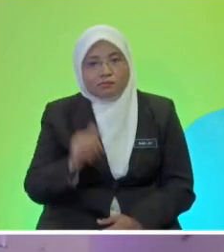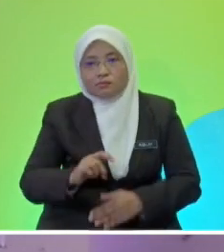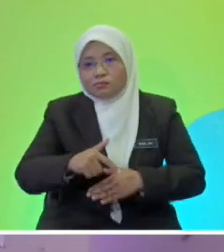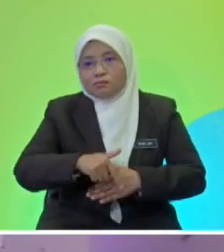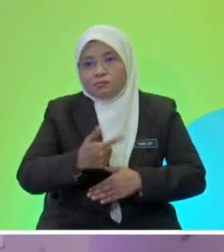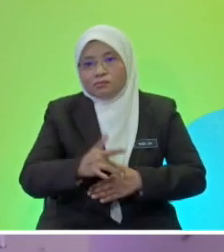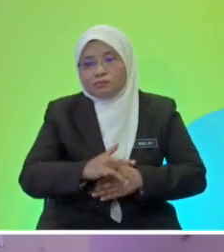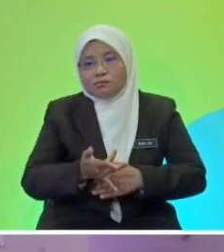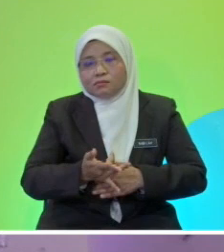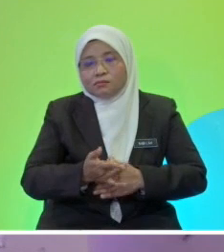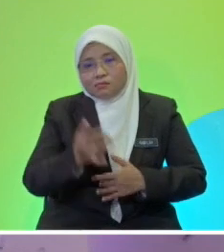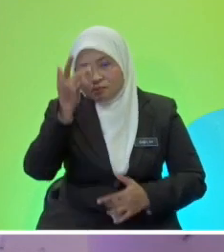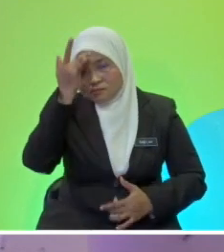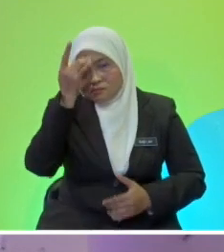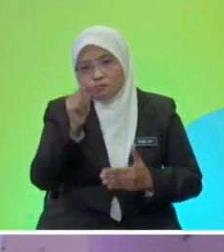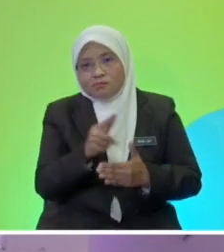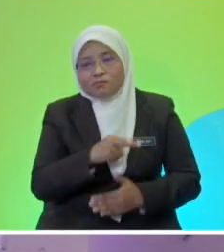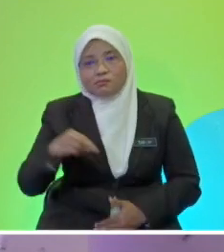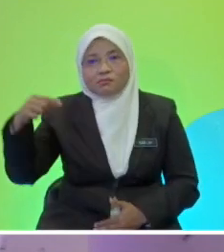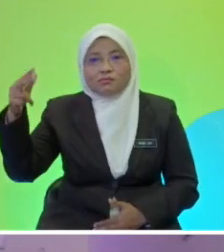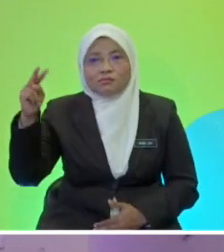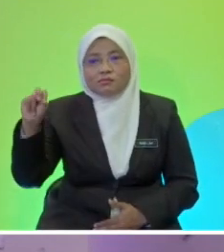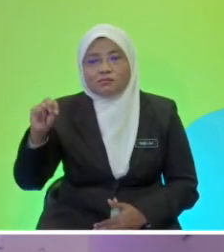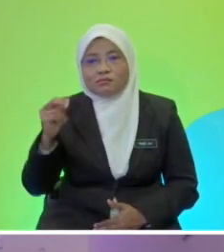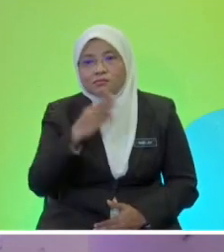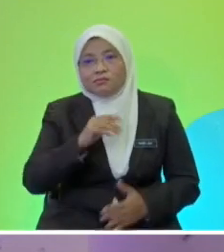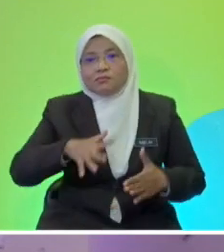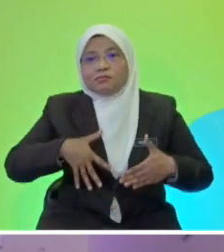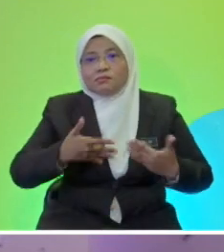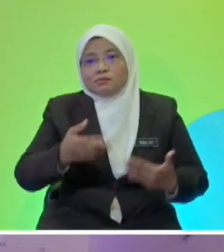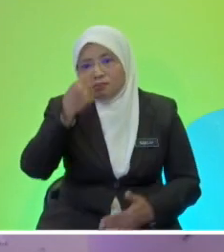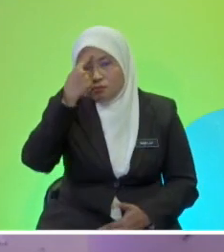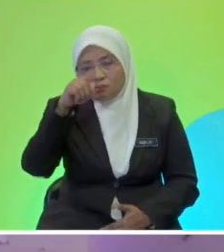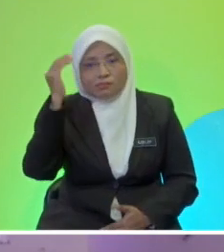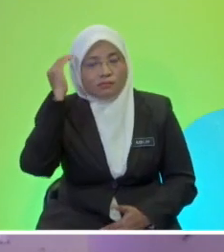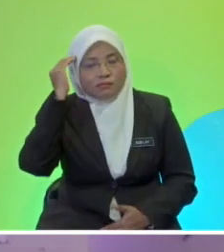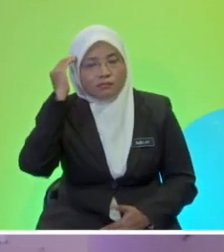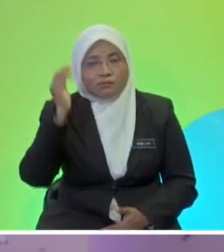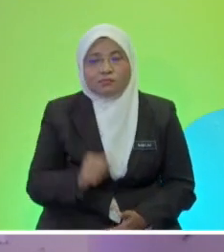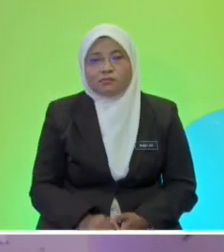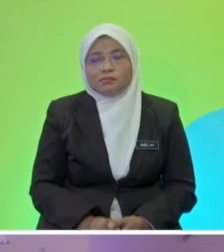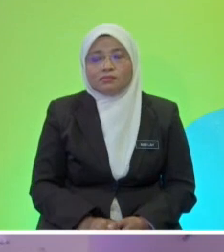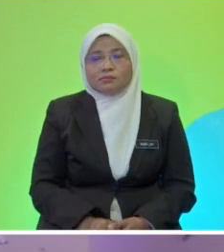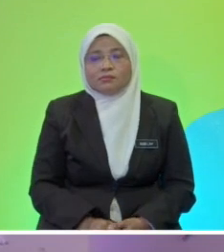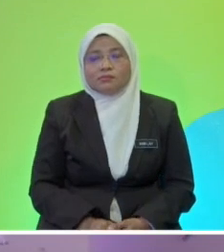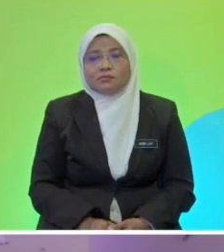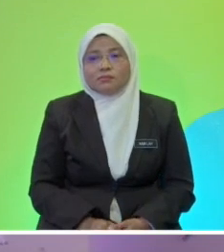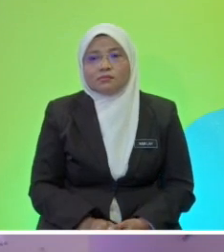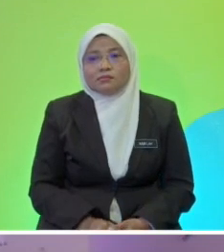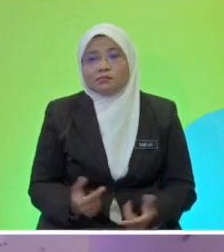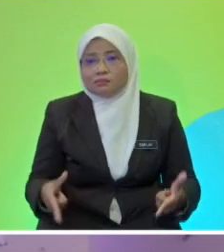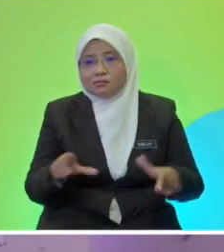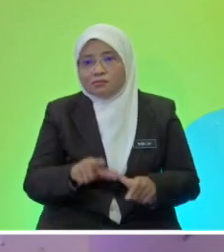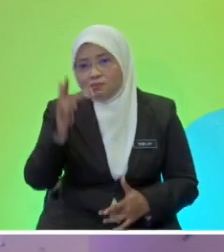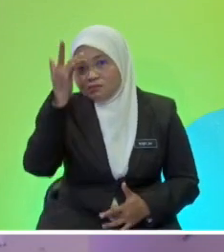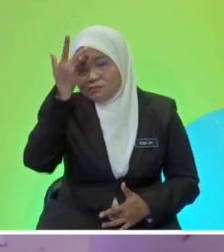gangguan jin tadi Dan juga bagaimana untuk menentukan adekah apa dia punya eee berlakunya